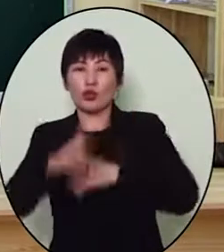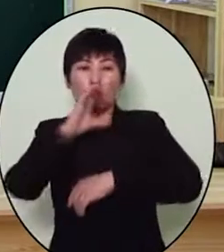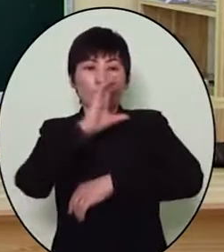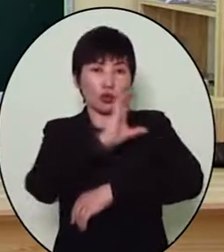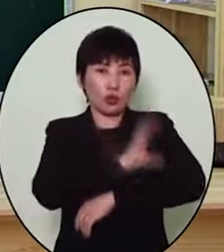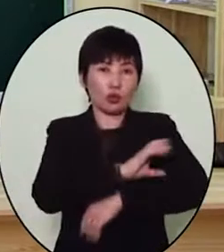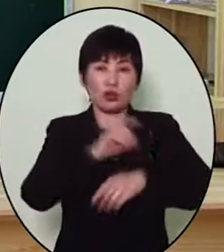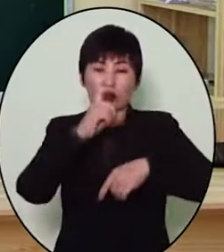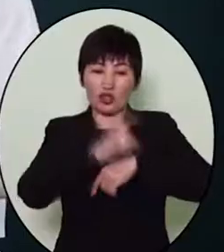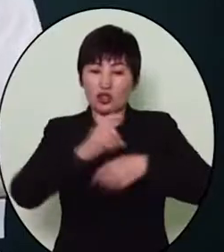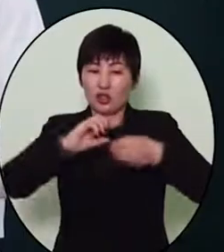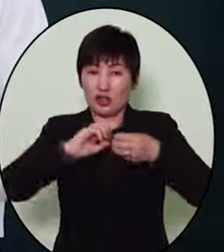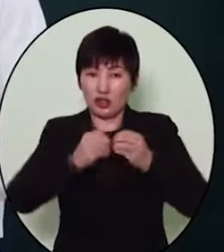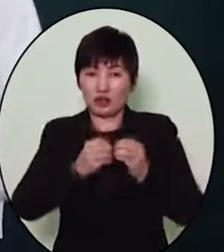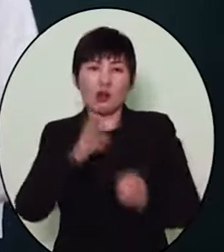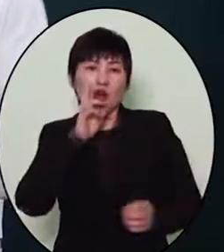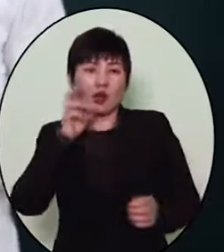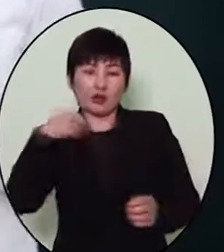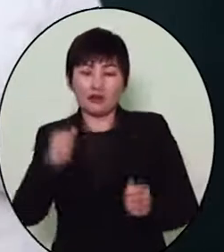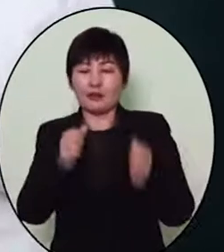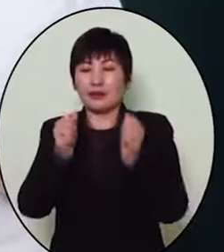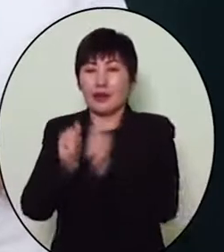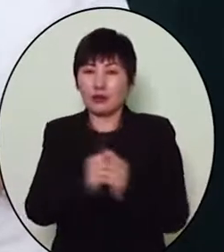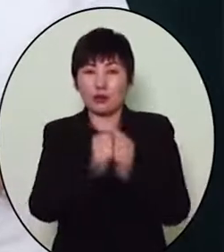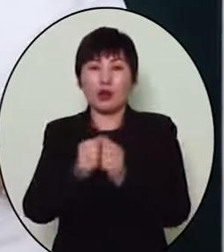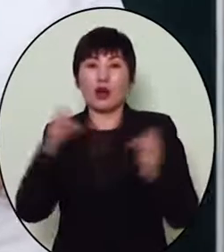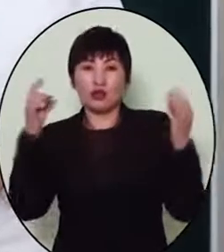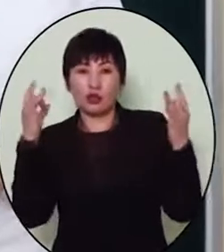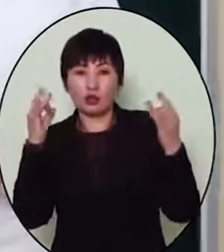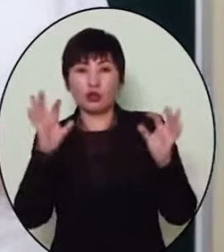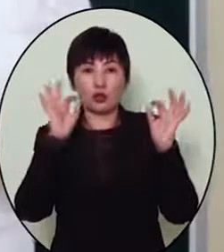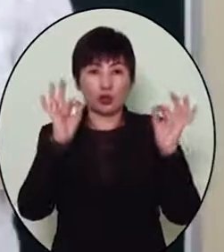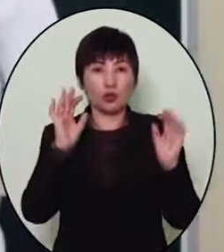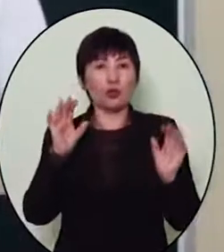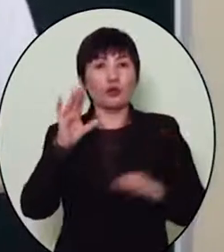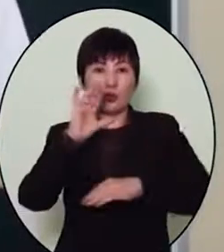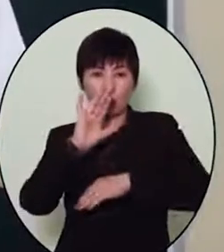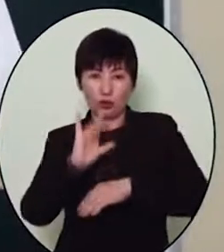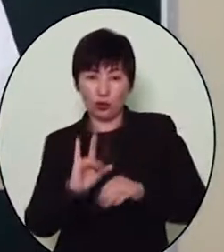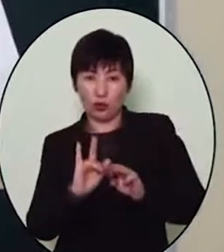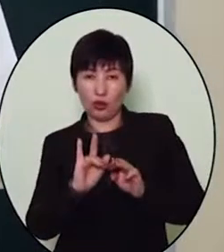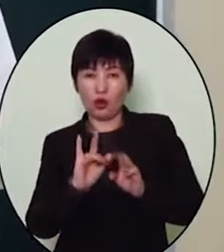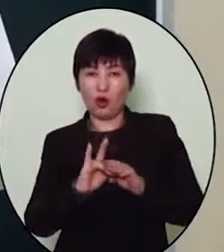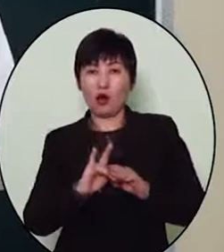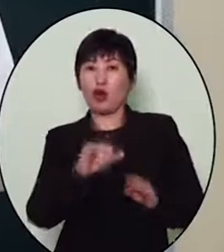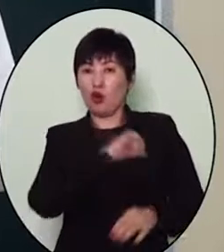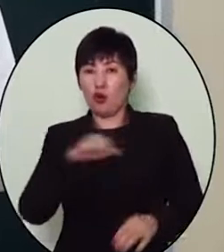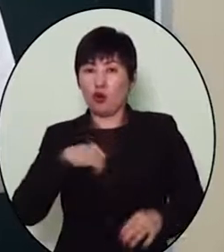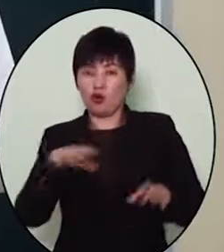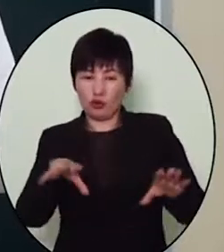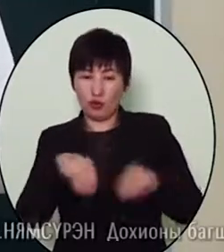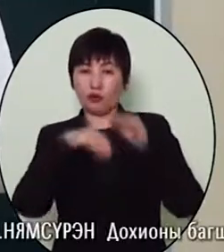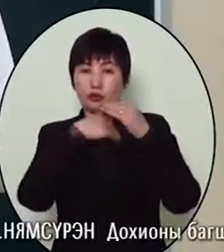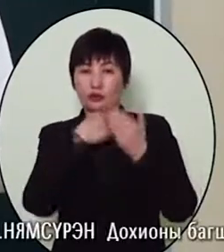сууж хичээлэхдээ хооллохдоо найзуудтайгаа тоглохдоо зөв суух хэвшлийг